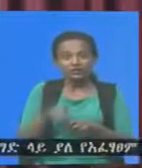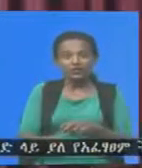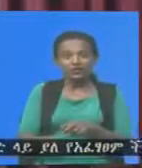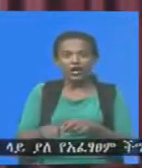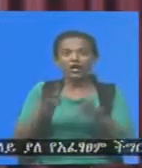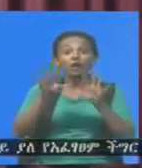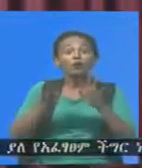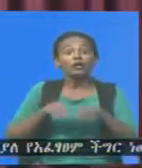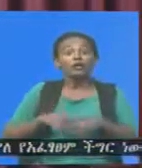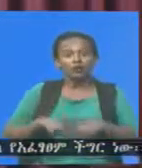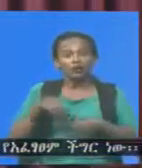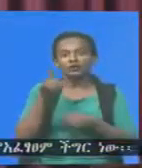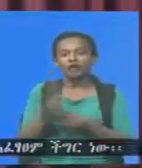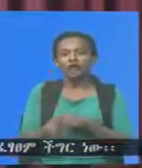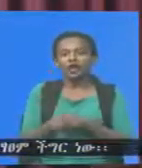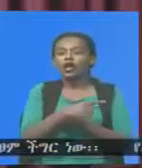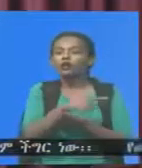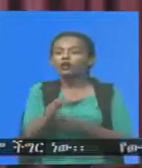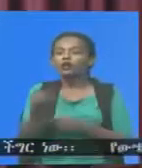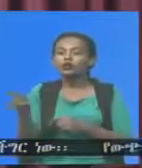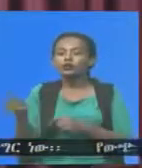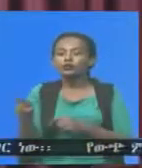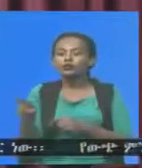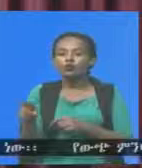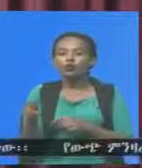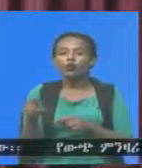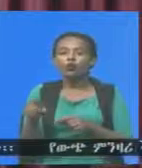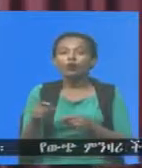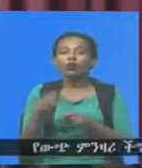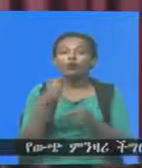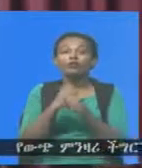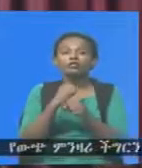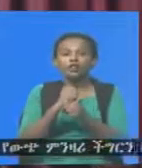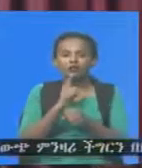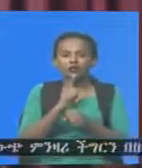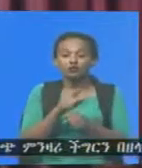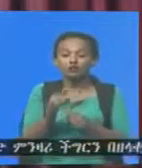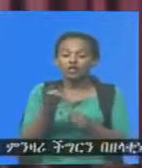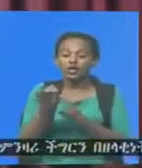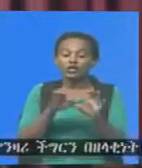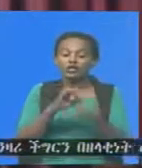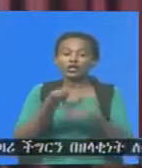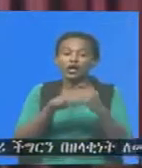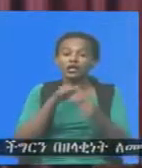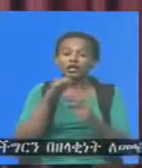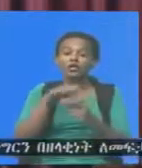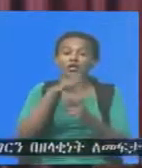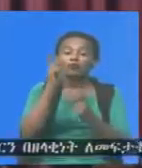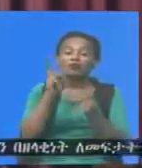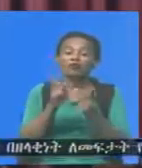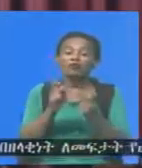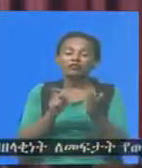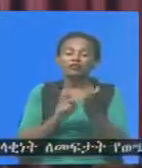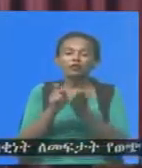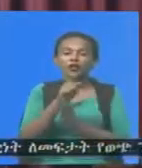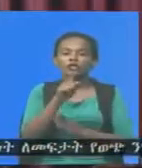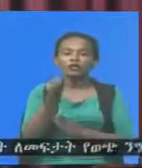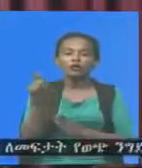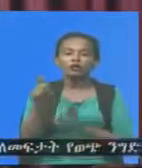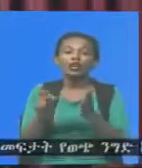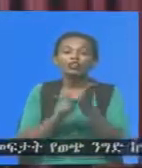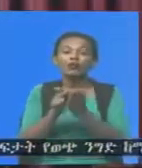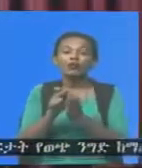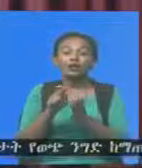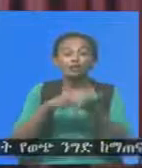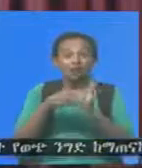መቀበል ነው፣ ለነሱ ነው መፍትሄ ለመስጠት መስራት ነው። እንደዛ ያደረግን ካልሄድን ፐርፌክት ዲሞክራሲ የለም። ዲሞክራሲ ማለት ራሱን ያረመ መሄድ